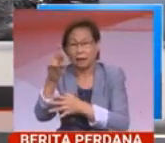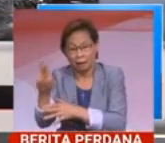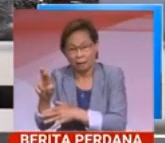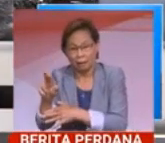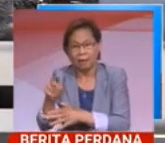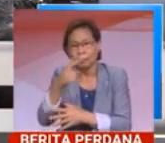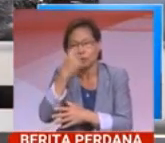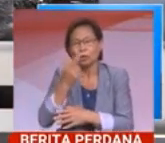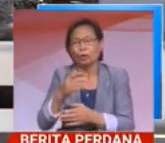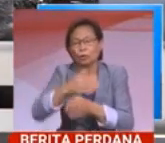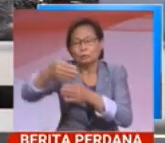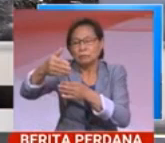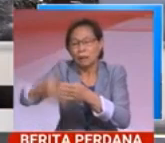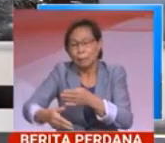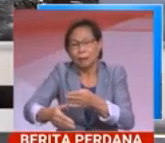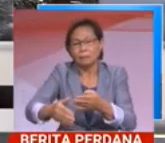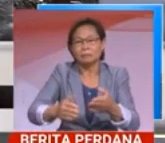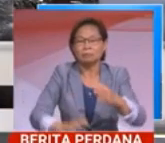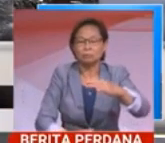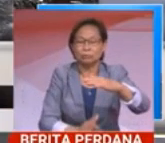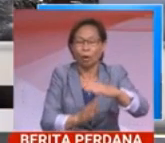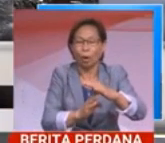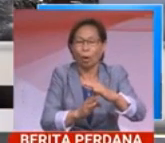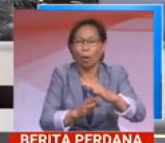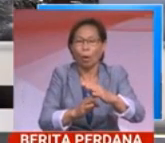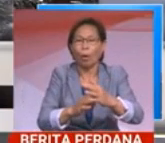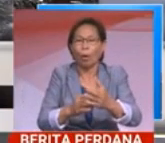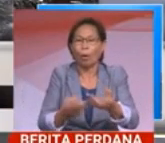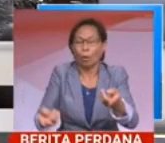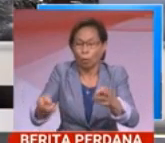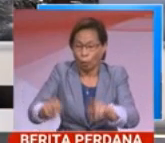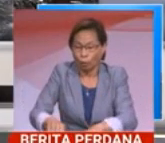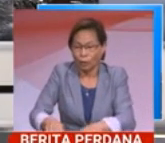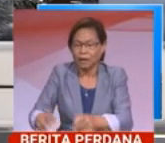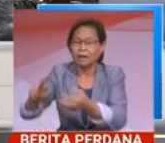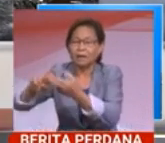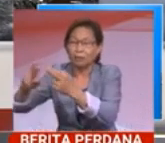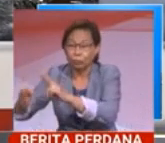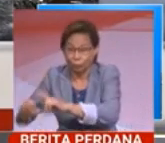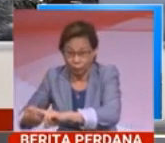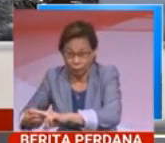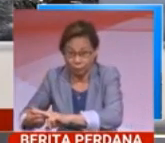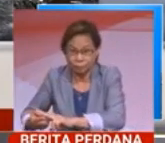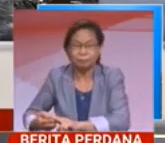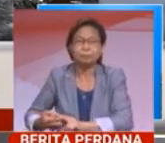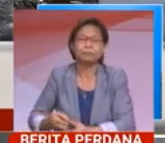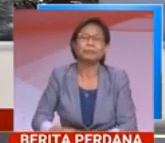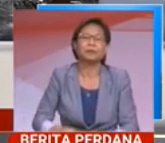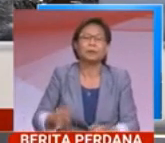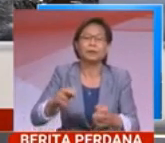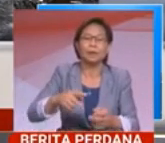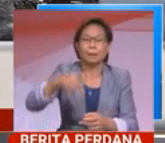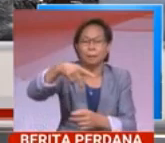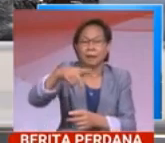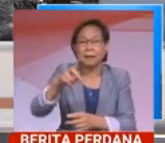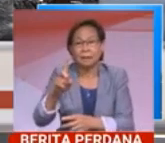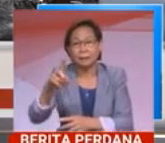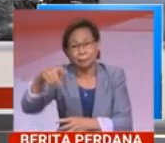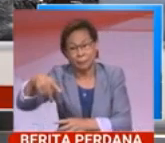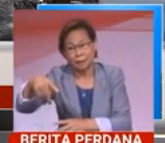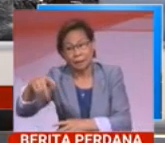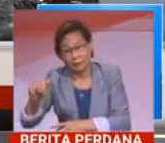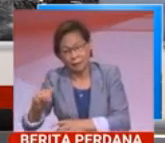pada pengamatan pejanjian arahkan pelaksana proyek atau dengan izin project pilih warna ataupun pdp